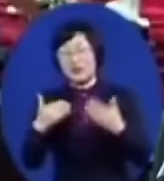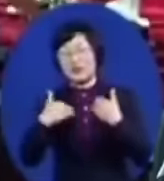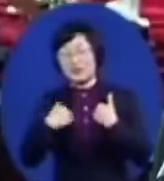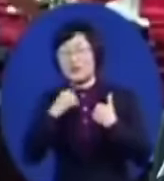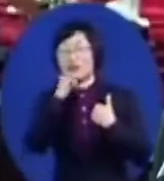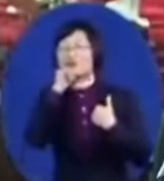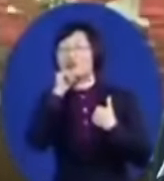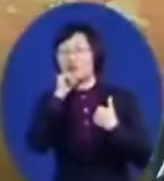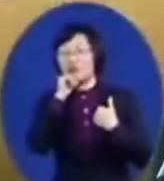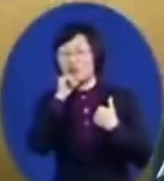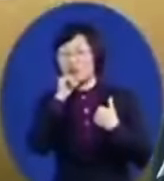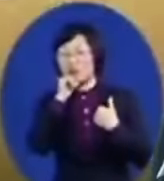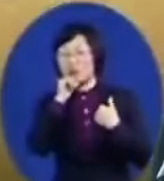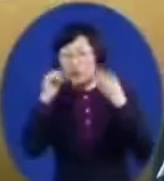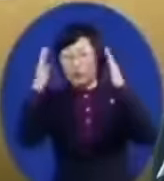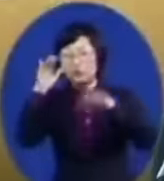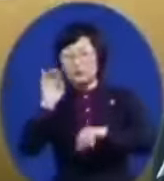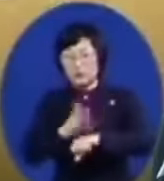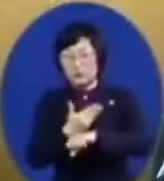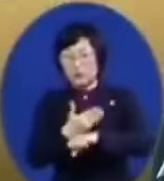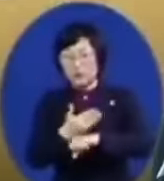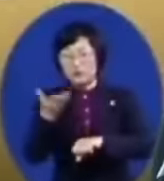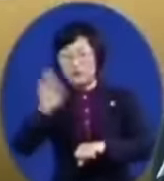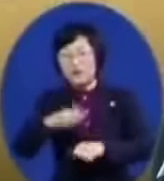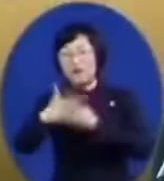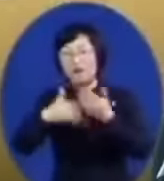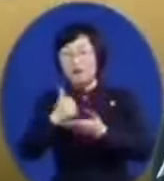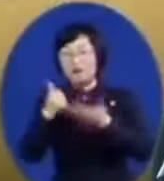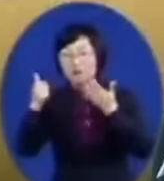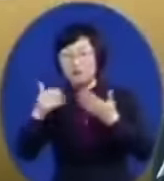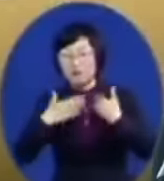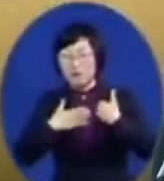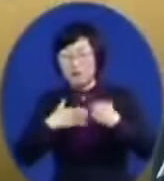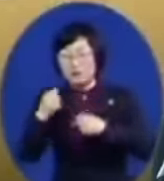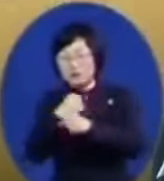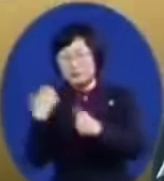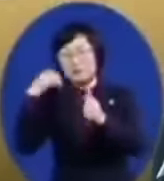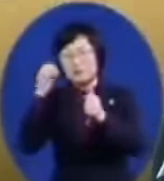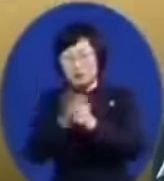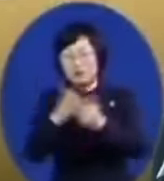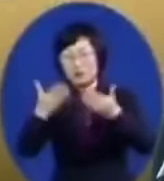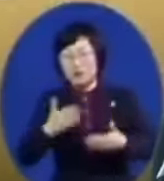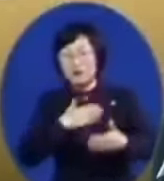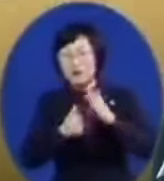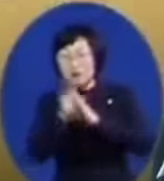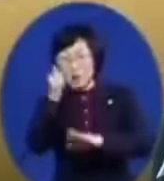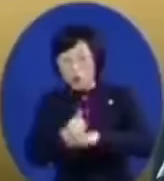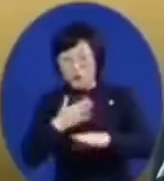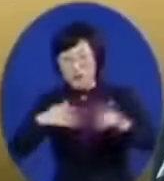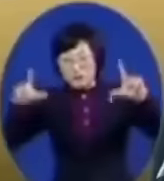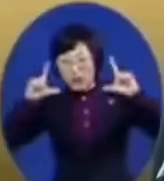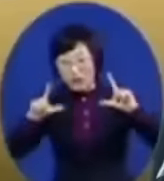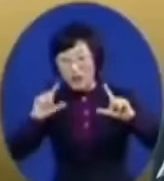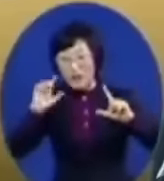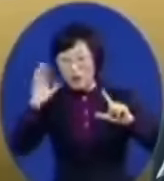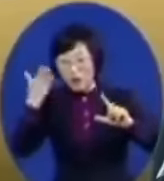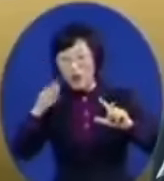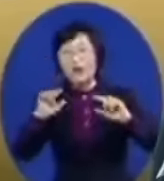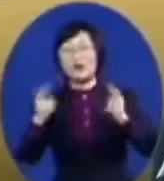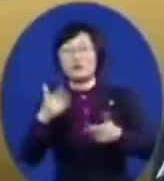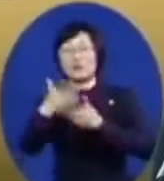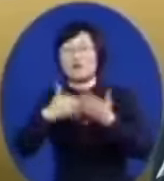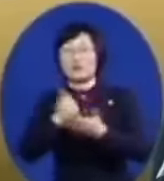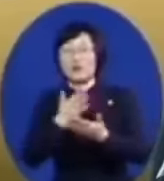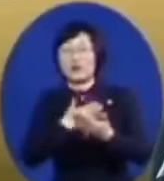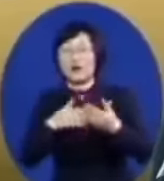가난하고 못 배웠어요. 그러나 하나님께서 늘 제 짐을 맡아주셨습니다. 제가 성공한 것은 제가 잘나서 된 것이 아니라 하나님이